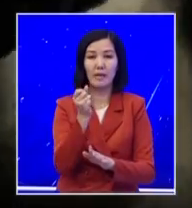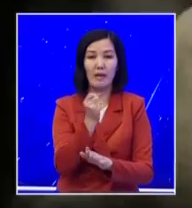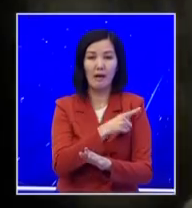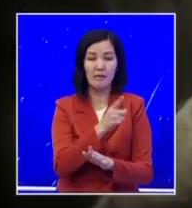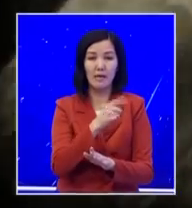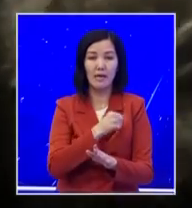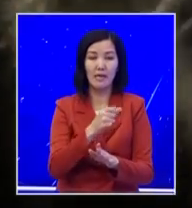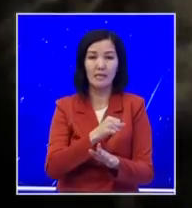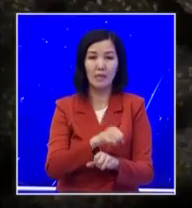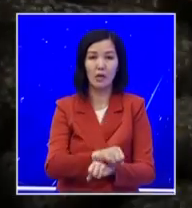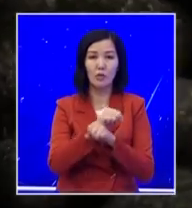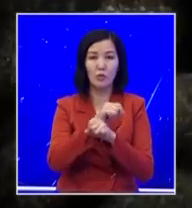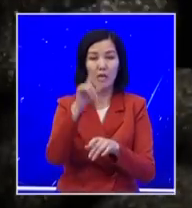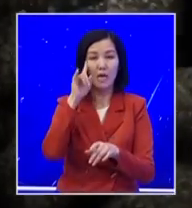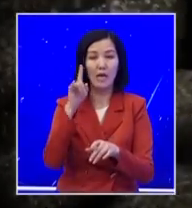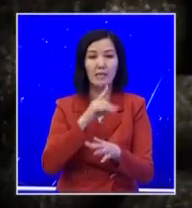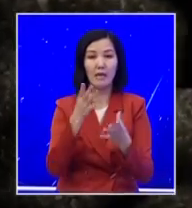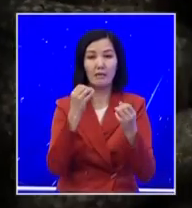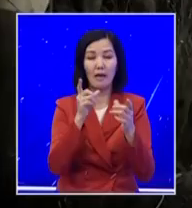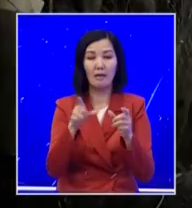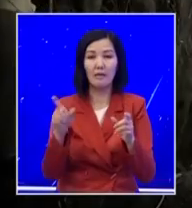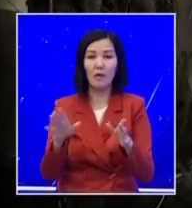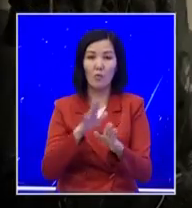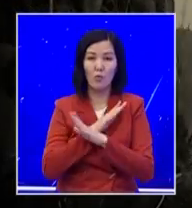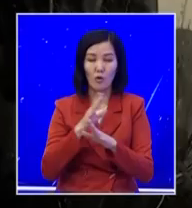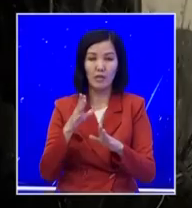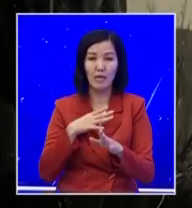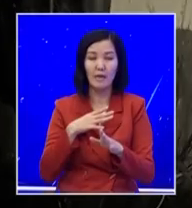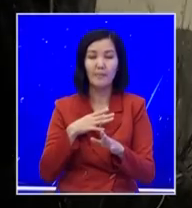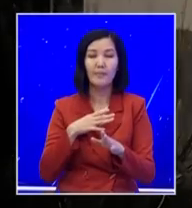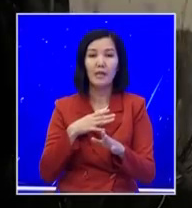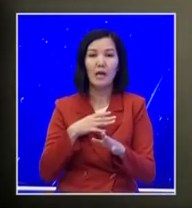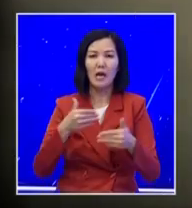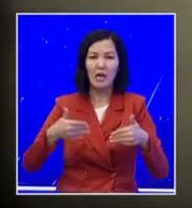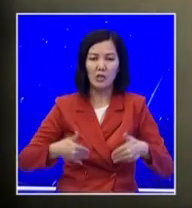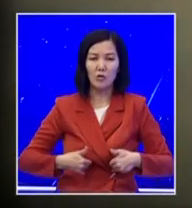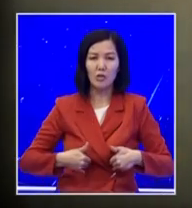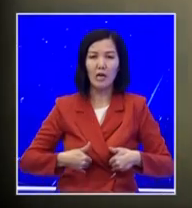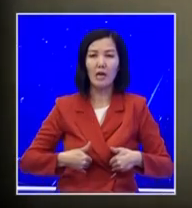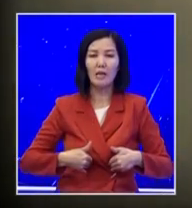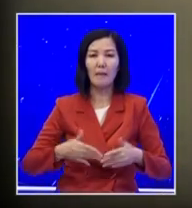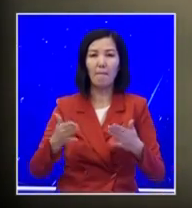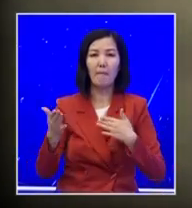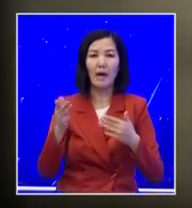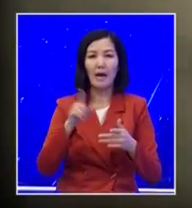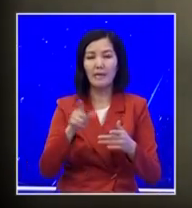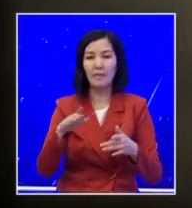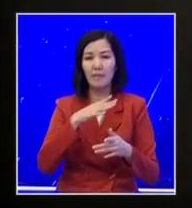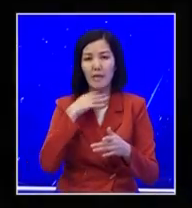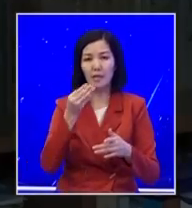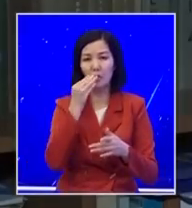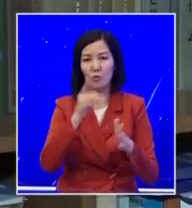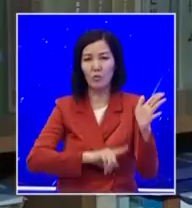қырғында тағыда қазақ қырылды, тірісі өлердей тірлік кешті. Ашқұрса халық бірінің етін бірі жеуге дейін